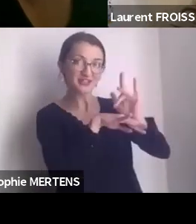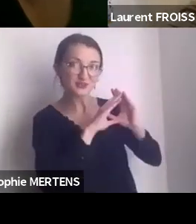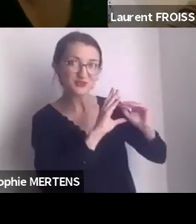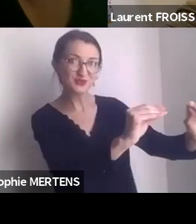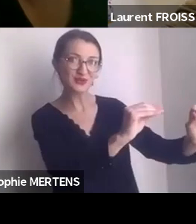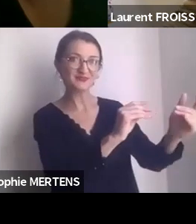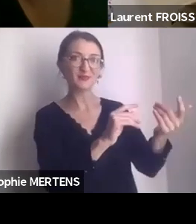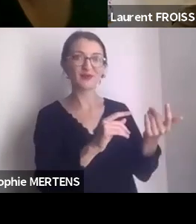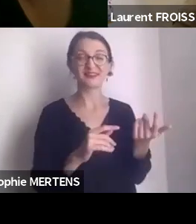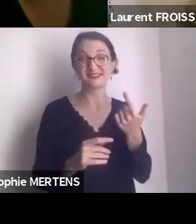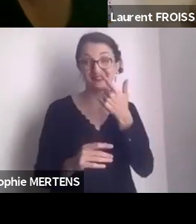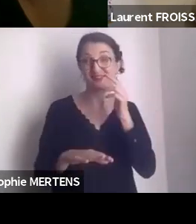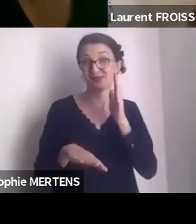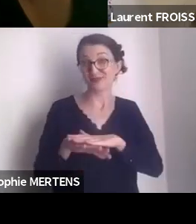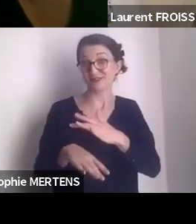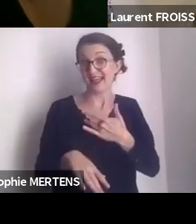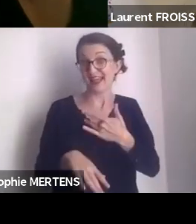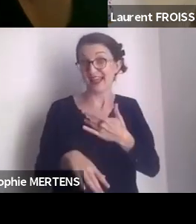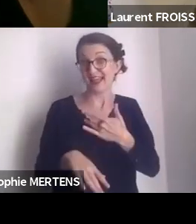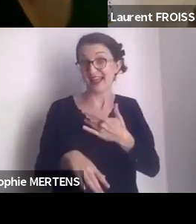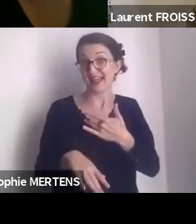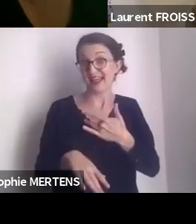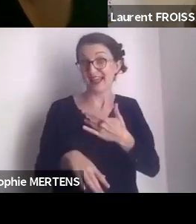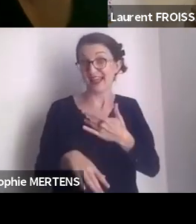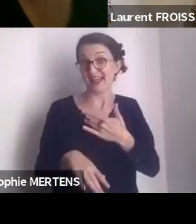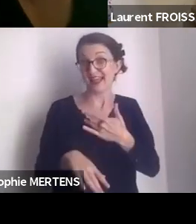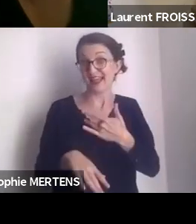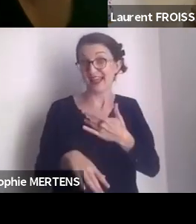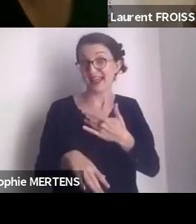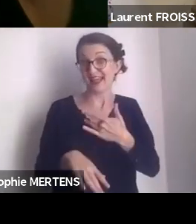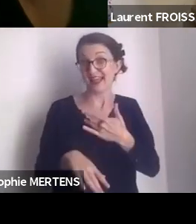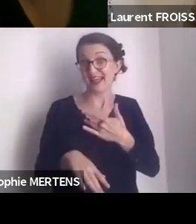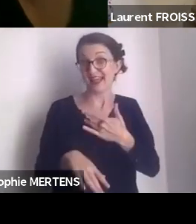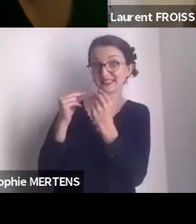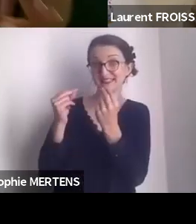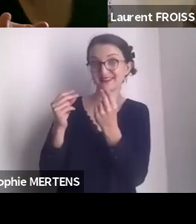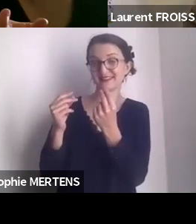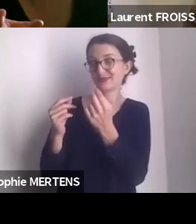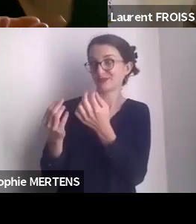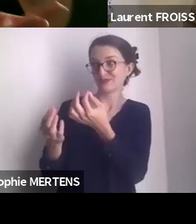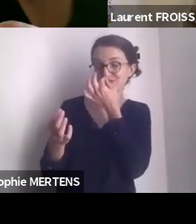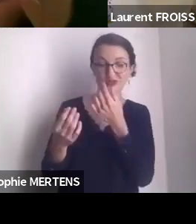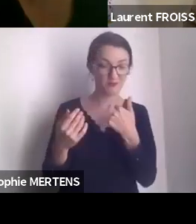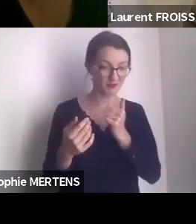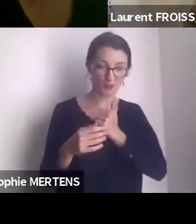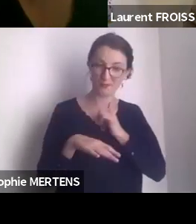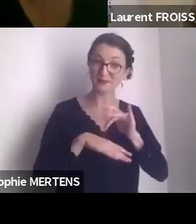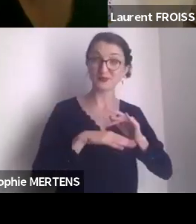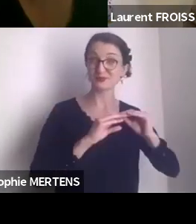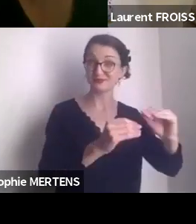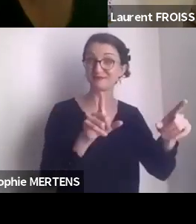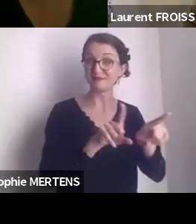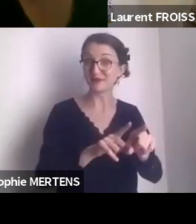met des mots sur ce qui peut être vécu et ressenti de manière consciente ou inconsciente par vos chefs d'entreprise, par Laurent par